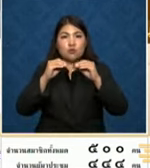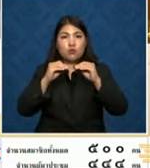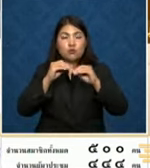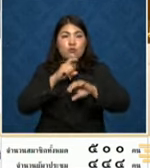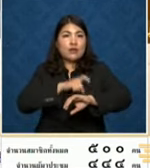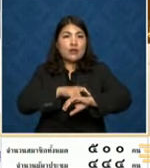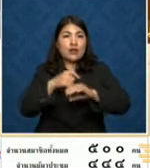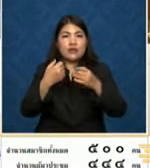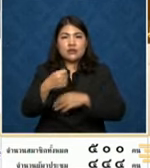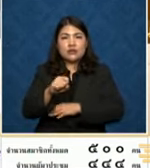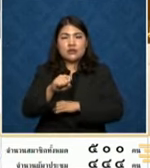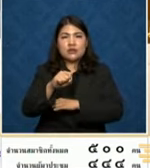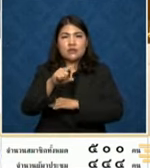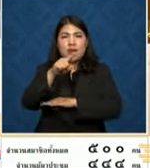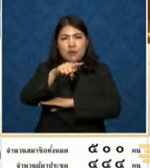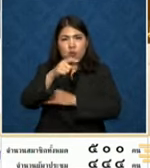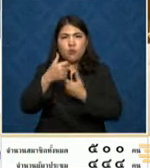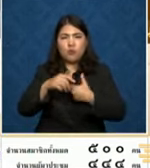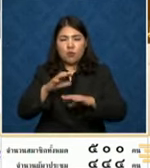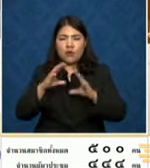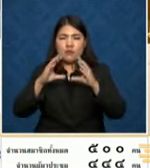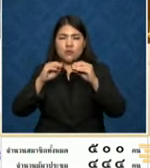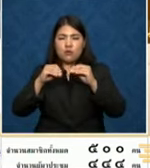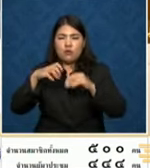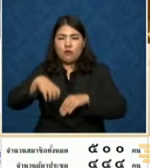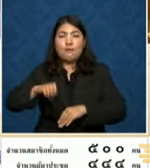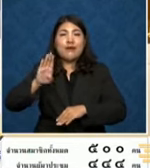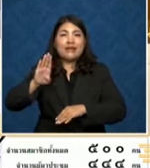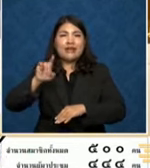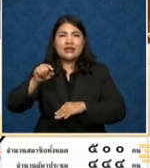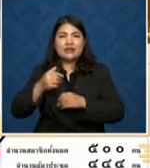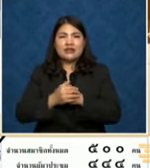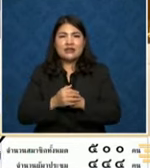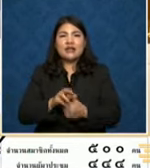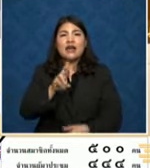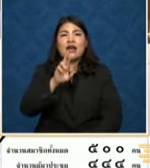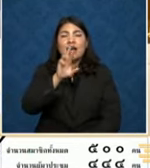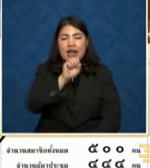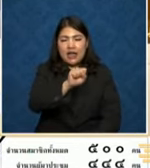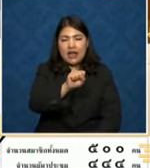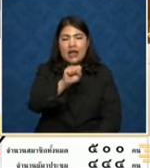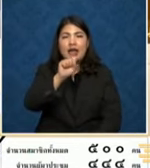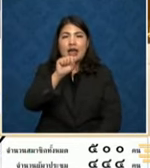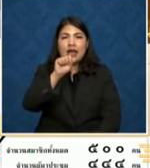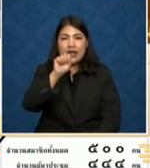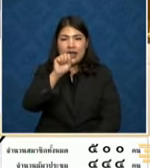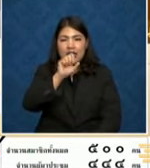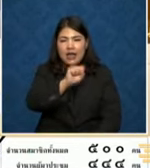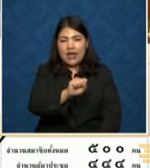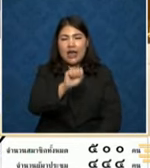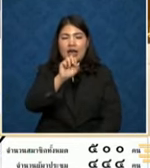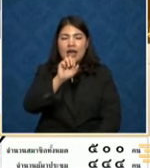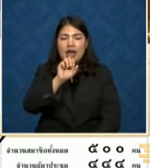มก็มีนัดประชุมกับผู้นำของกลุ่มบริษัทที่เราเรียกว่า RSPO ในเรื่องของป